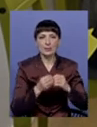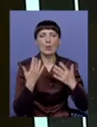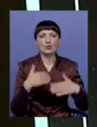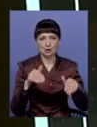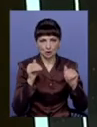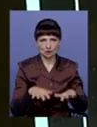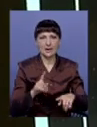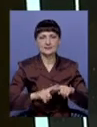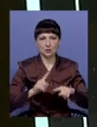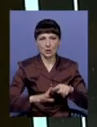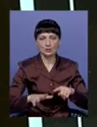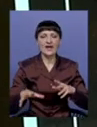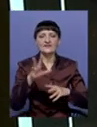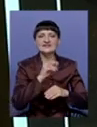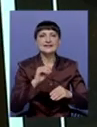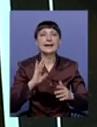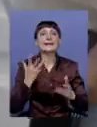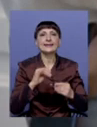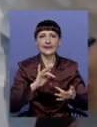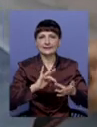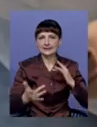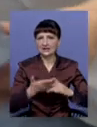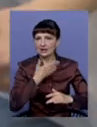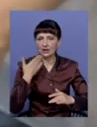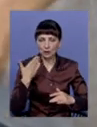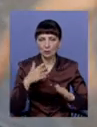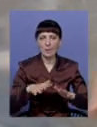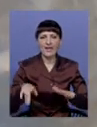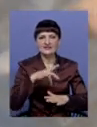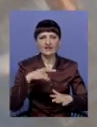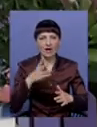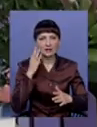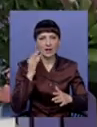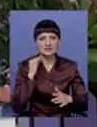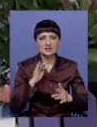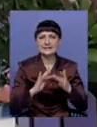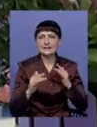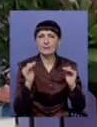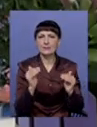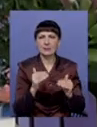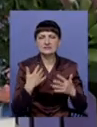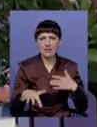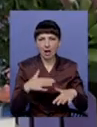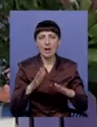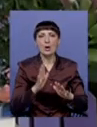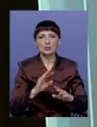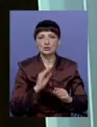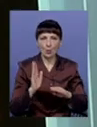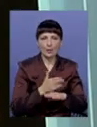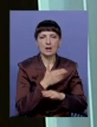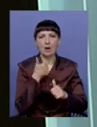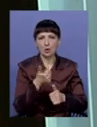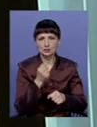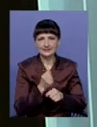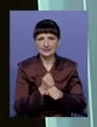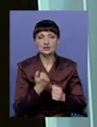решают все так называемые слепые зоны в городе 169 точек где низкой проводимость интернета и мобильной связи будут устранены сейчас